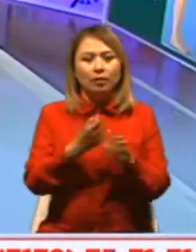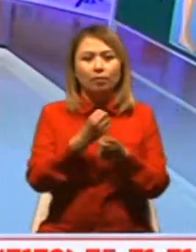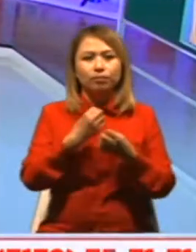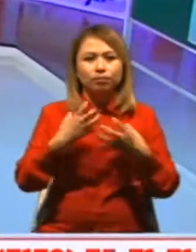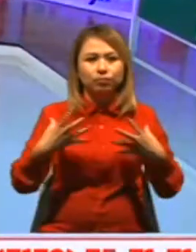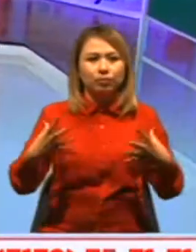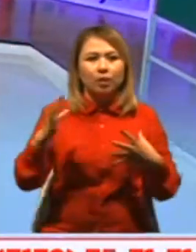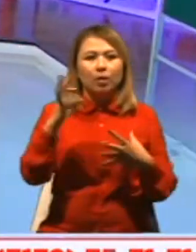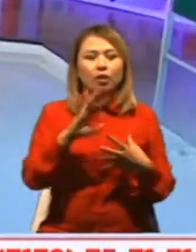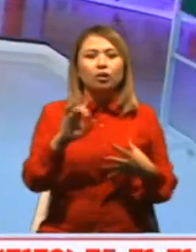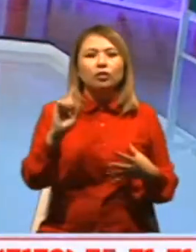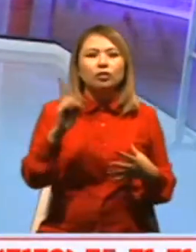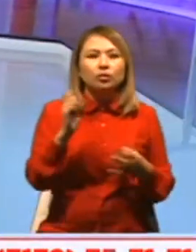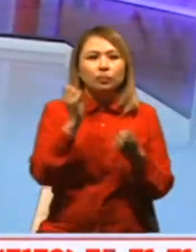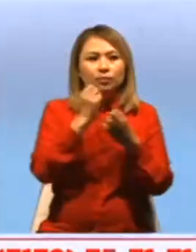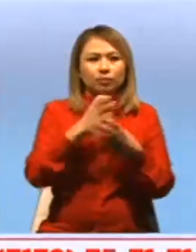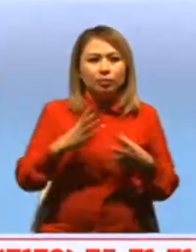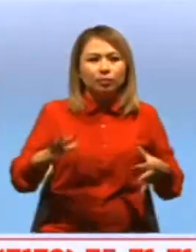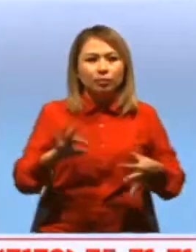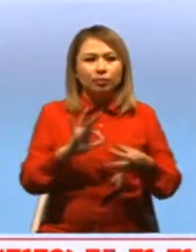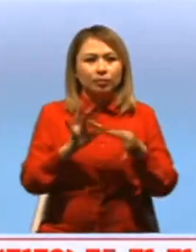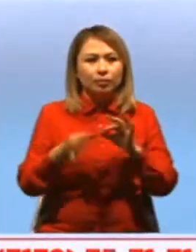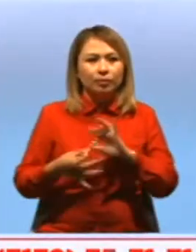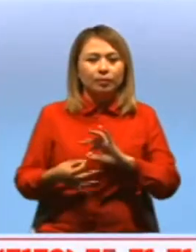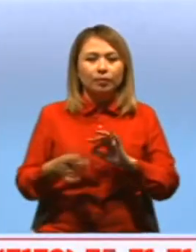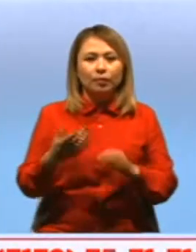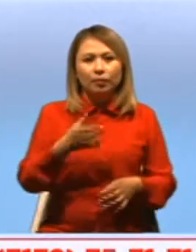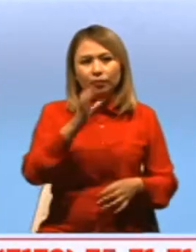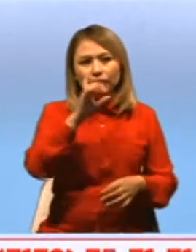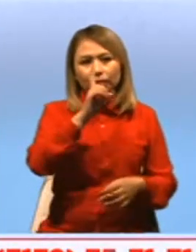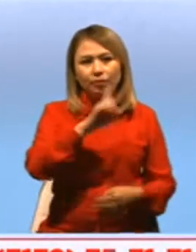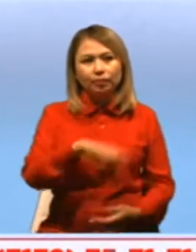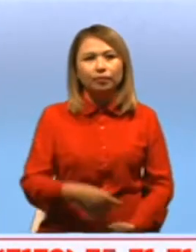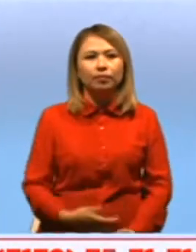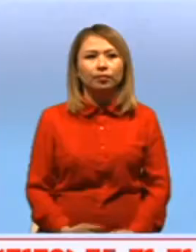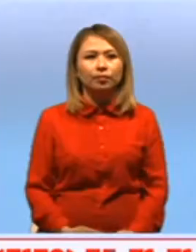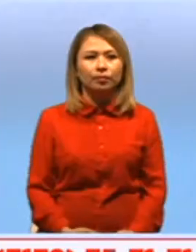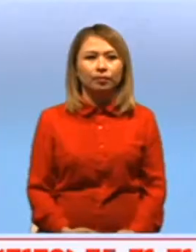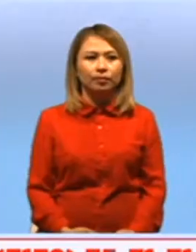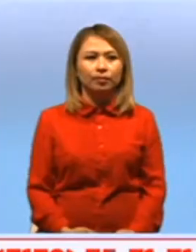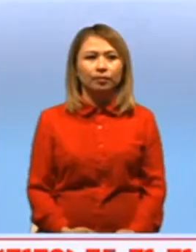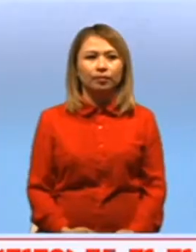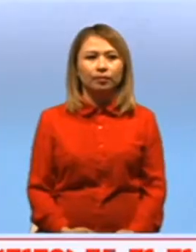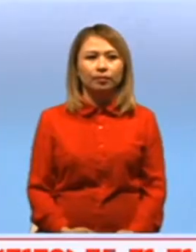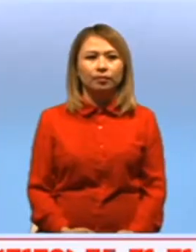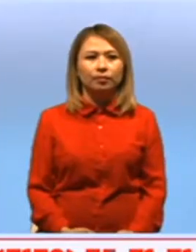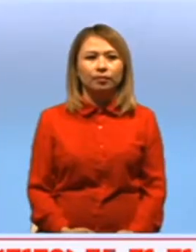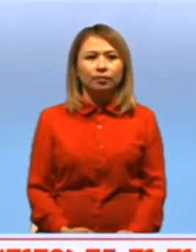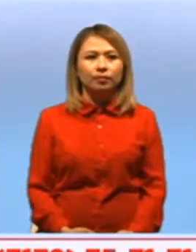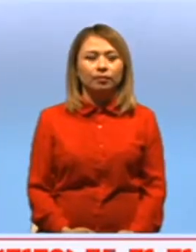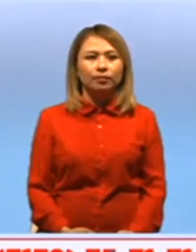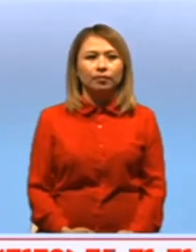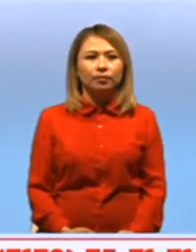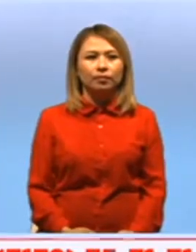келетін болсақ, неге ісініп кетеміз осы? Суды ішпей қойсам, ісінбейім, жақсы болып қалам деу мүмкін кейбір көрмендер. Бірақ әсіресе азанда тұрған кезде